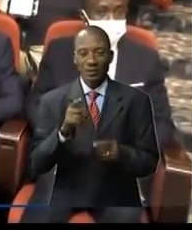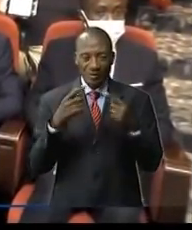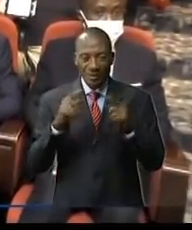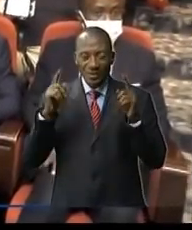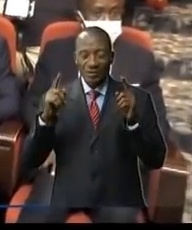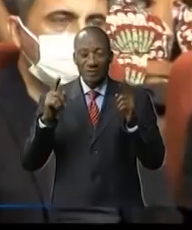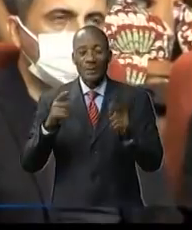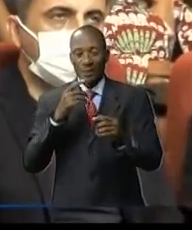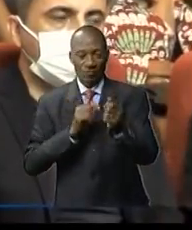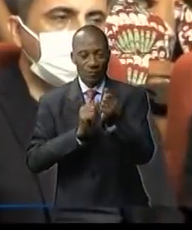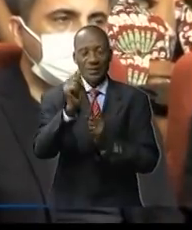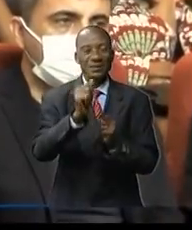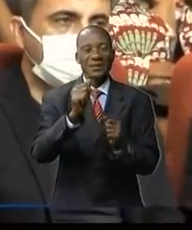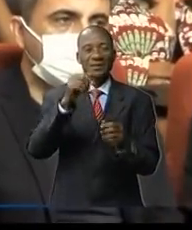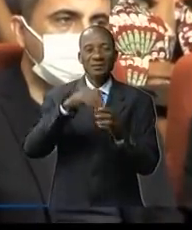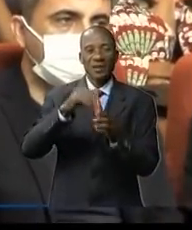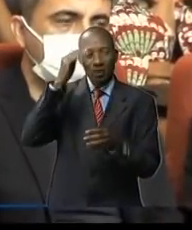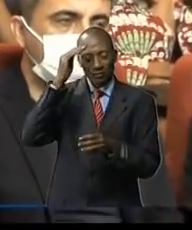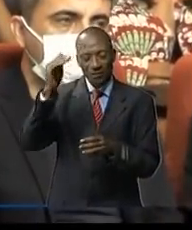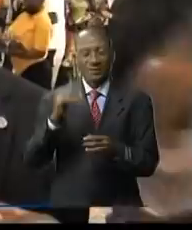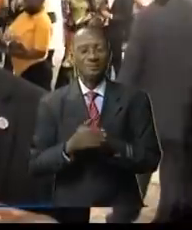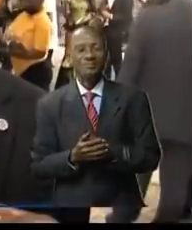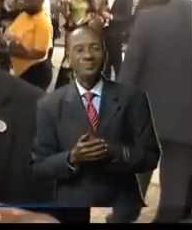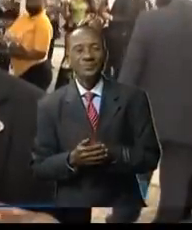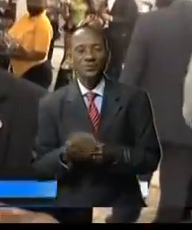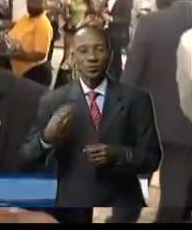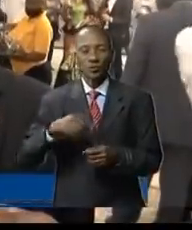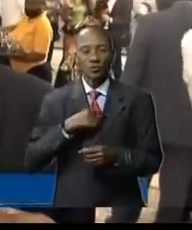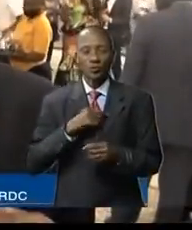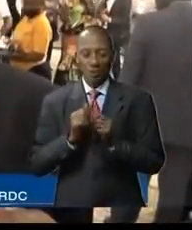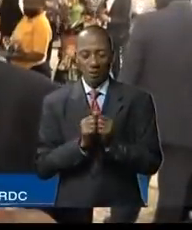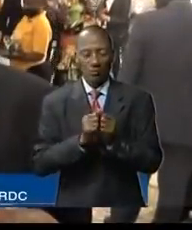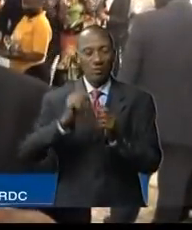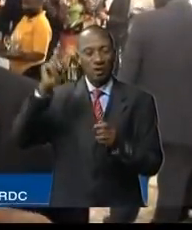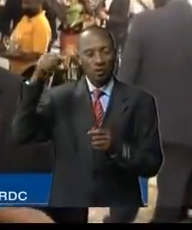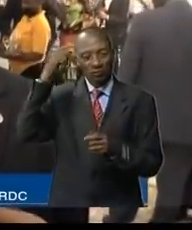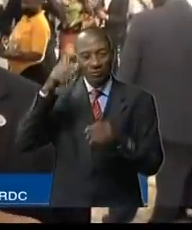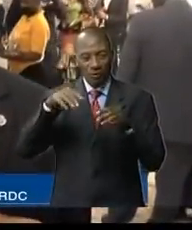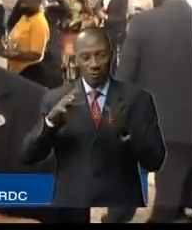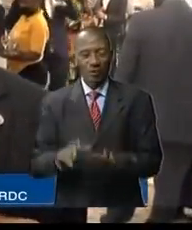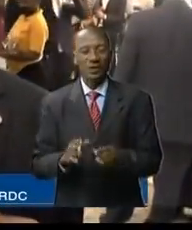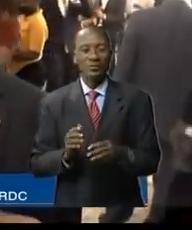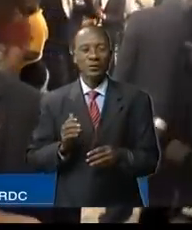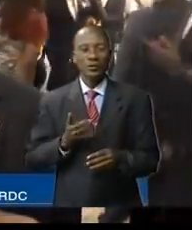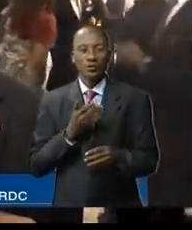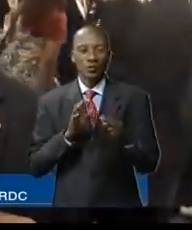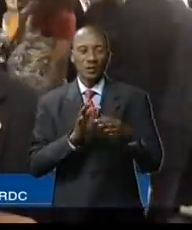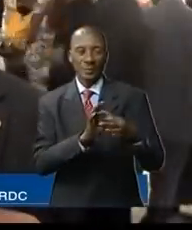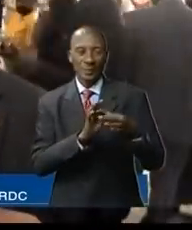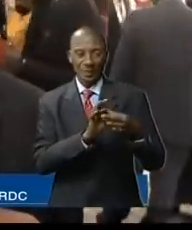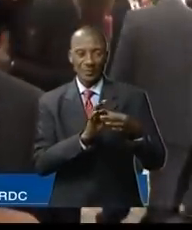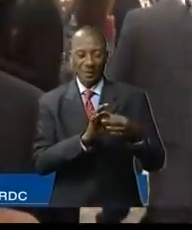Doane. Notre seul but, c'est d'accompagner le gouvernement congolais ou bien notre partenaire principal qui est le